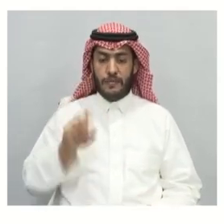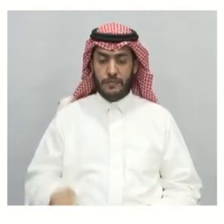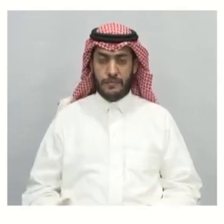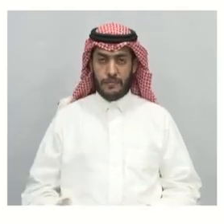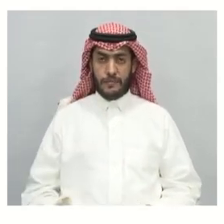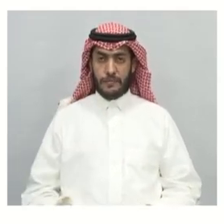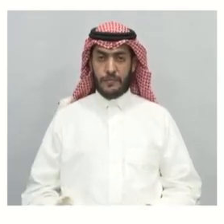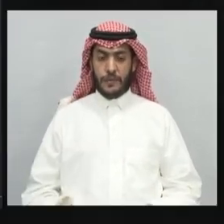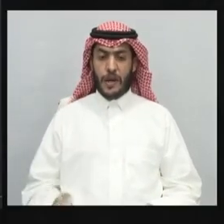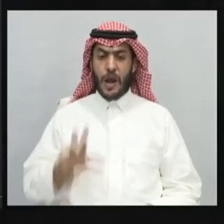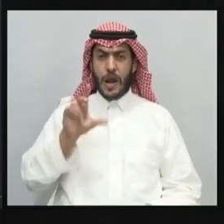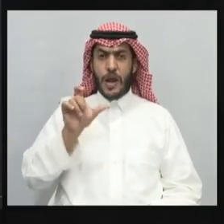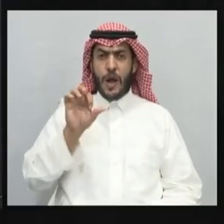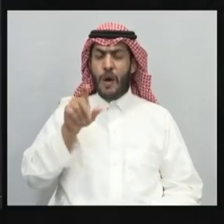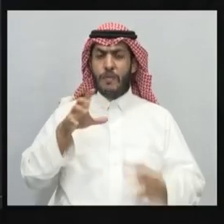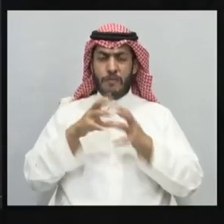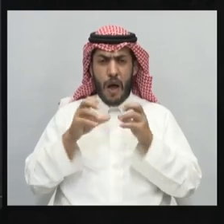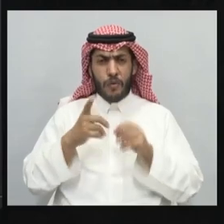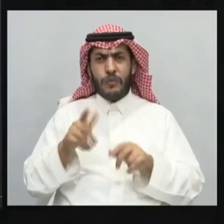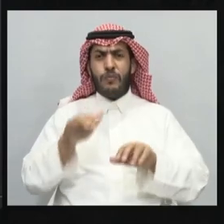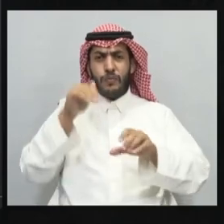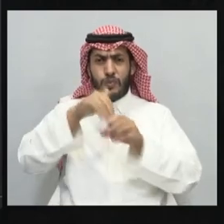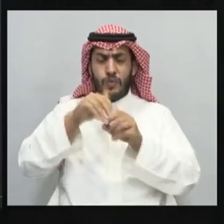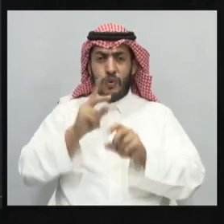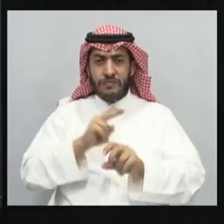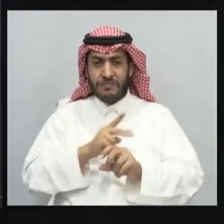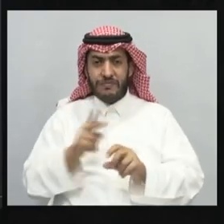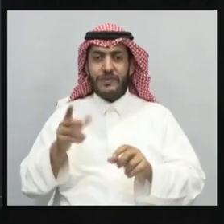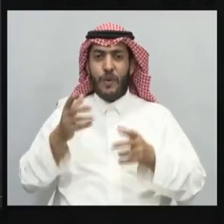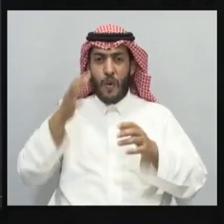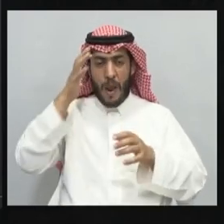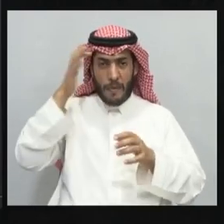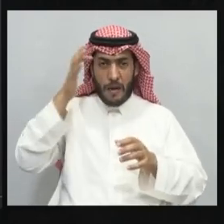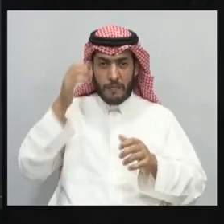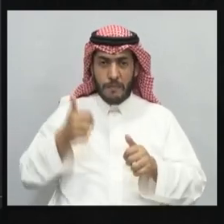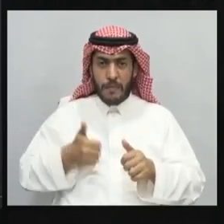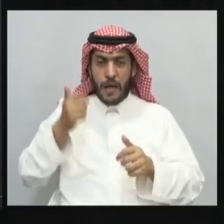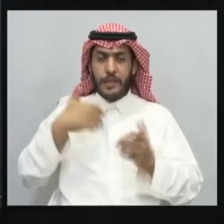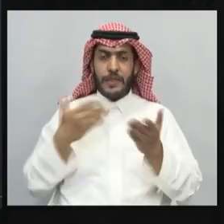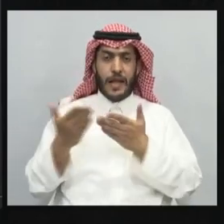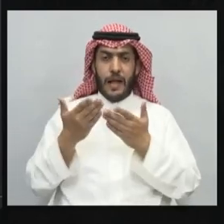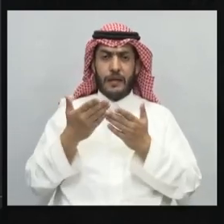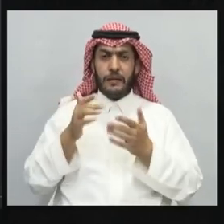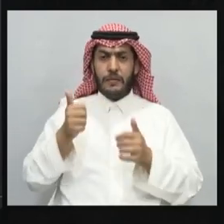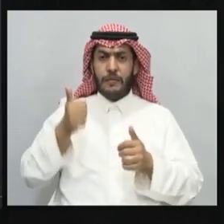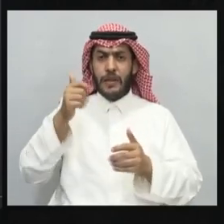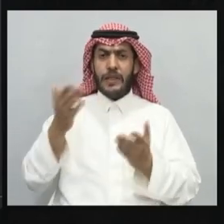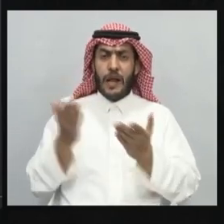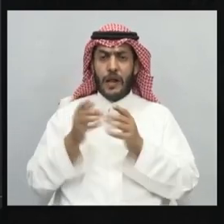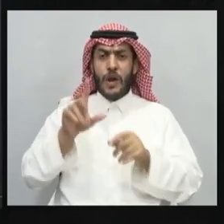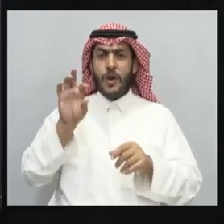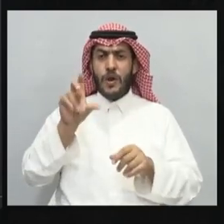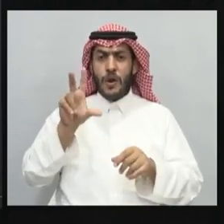ناخذ النواه من ايش تتكون النواه ش اللي جواتها وناخذ بعض العلماء اللي درسوا درسوا